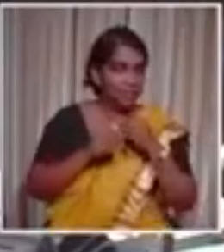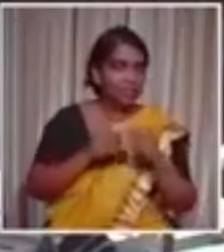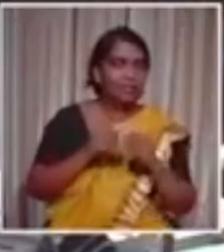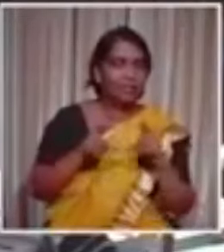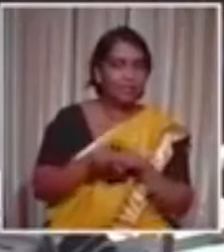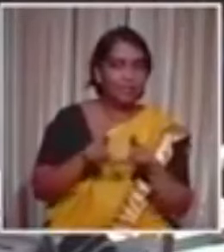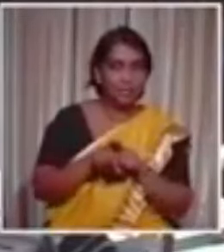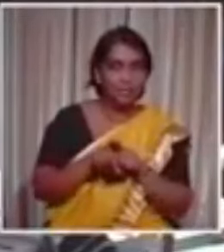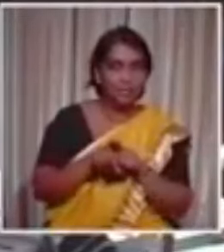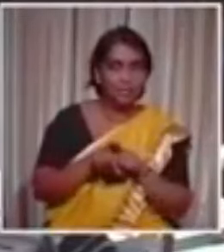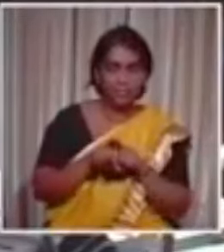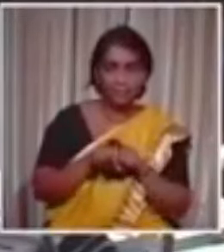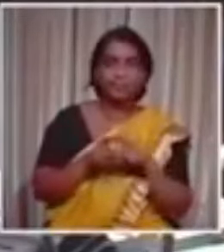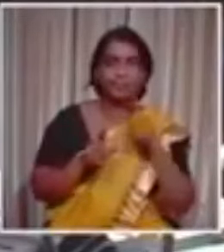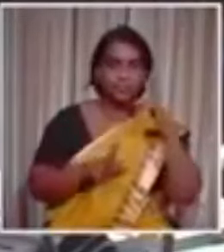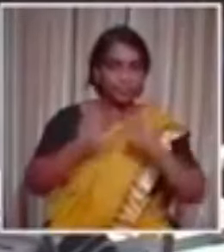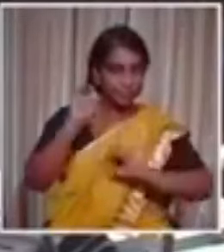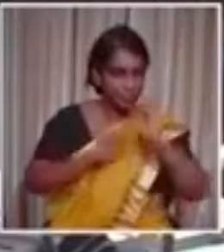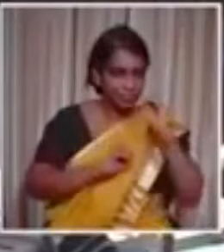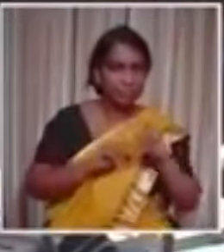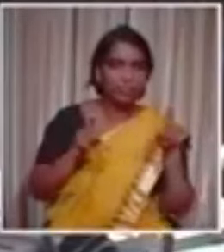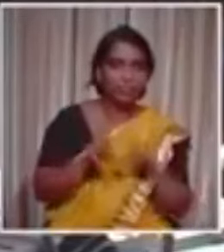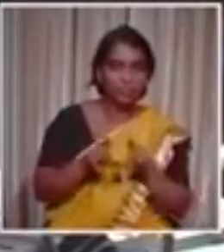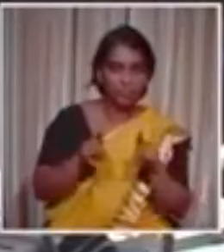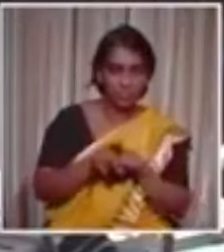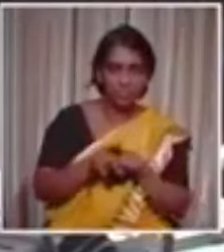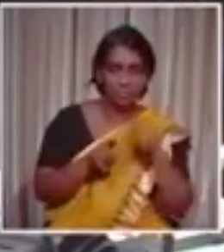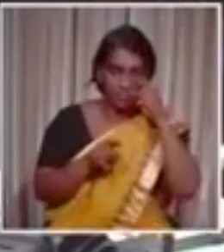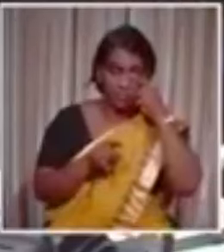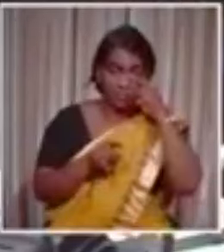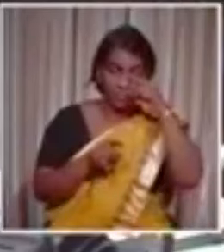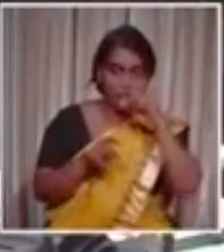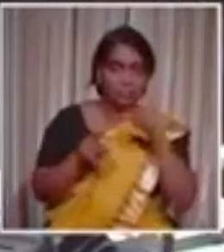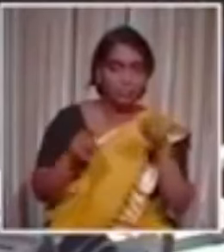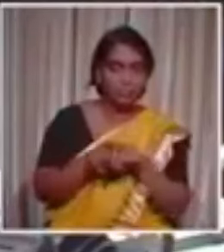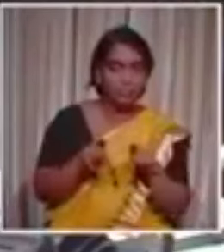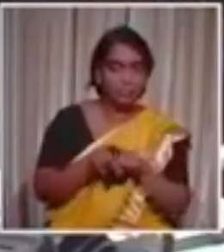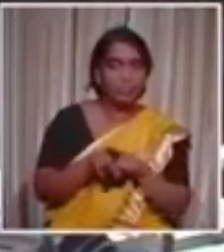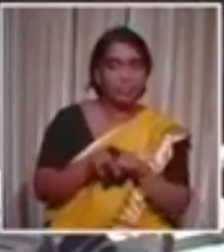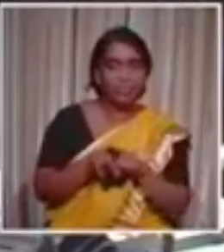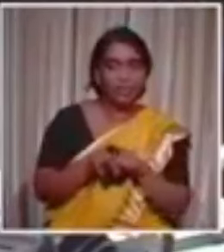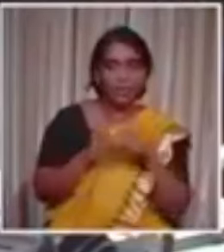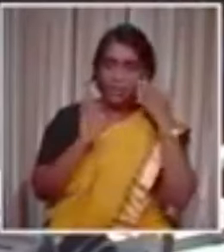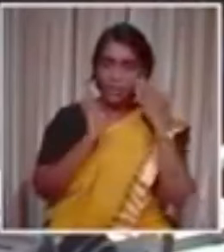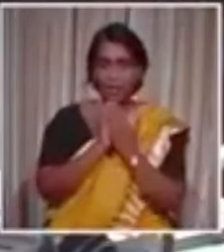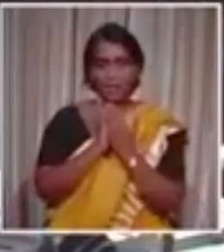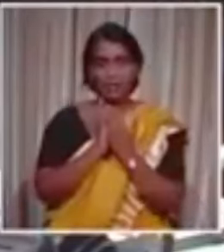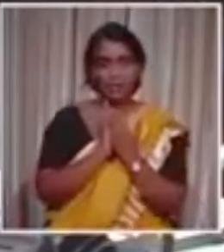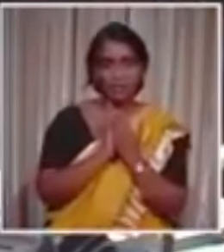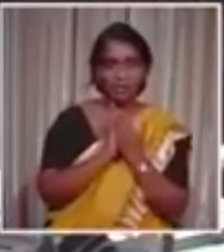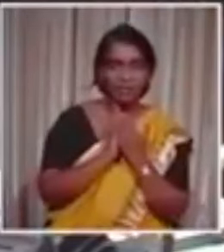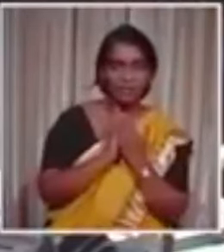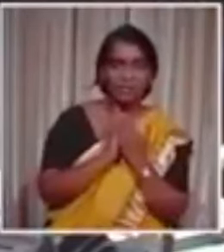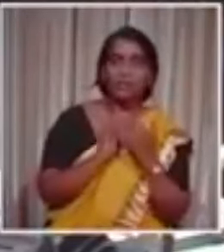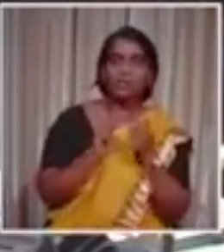velanda pola naya ragan tirne wakin siat asuwa kat itu mah. Itu mah apa perla prasthan kerana mama wanja velanda pola naya gan nak kata mama kerana